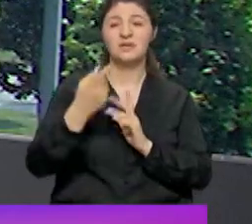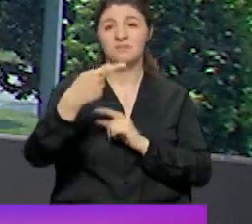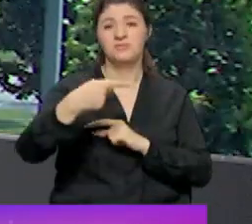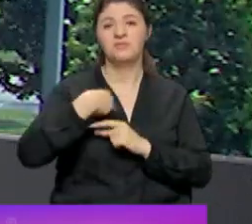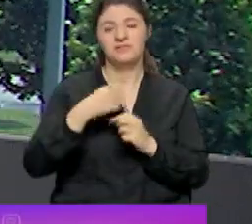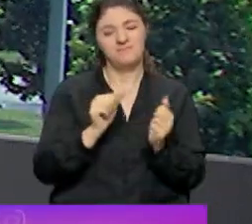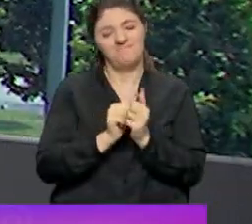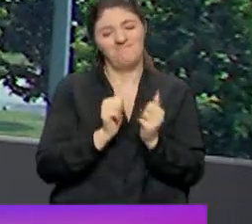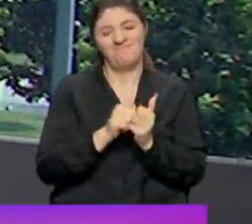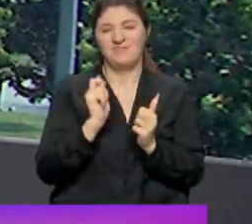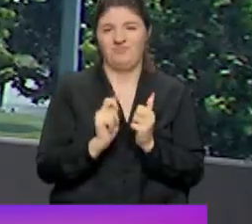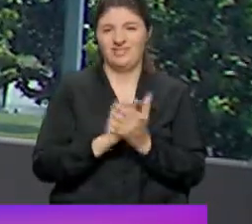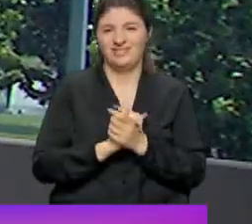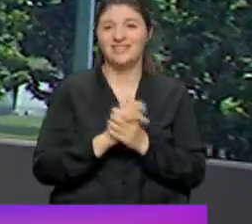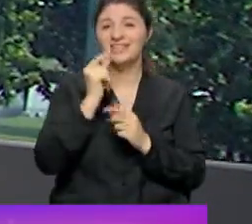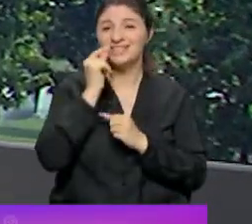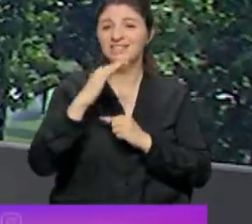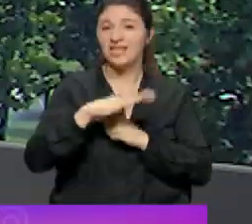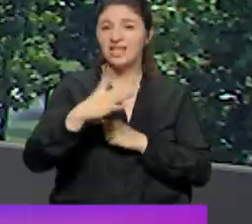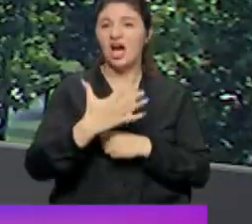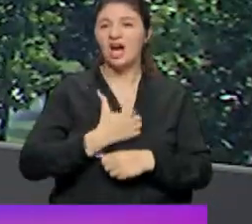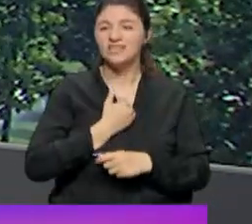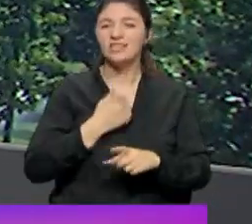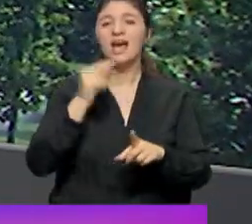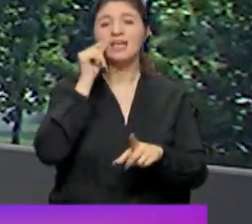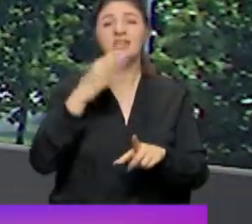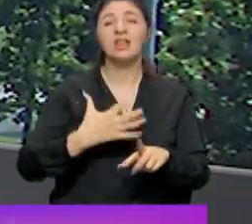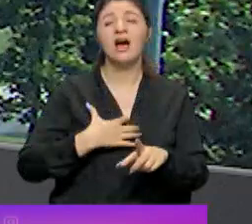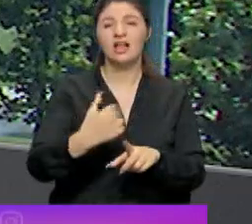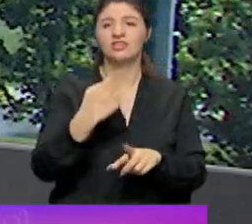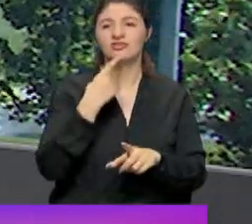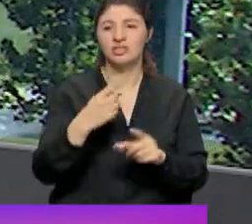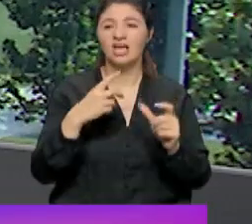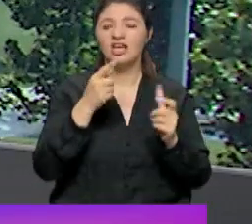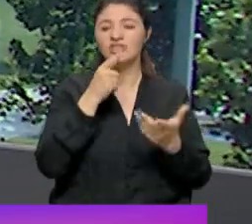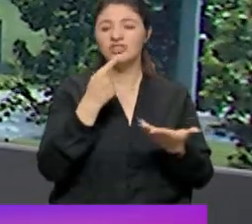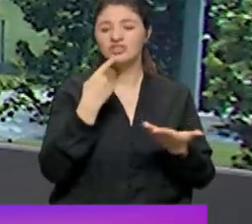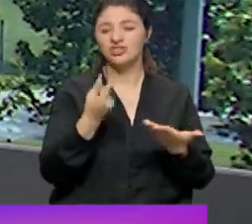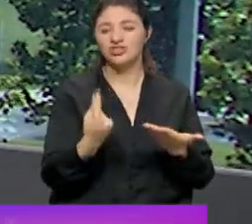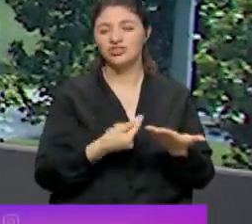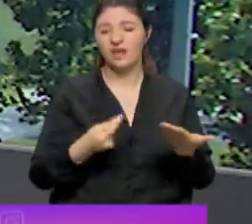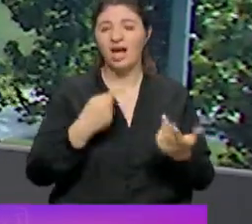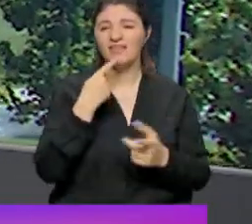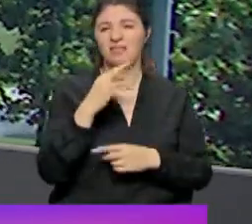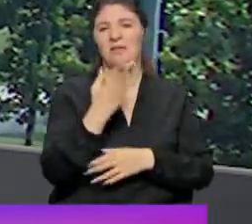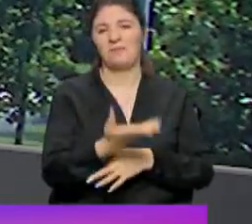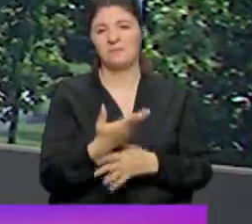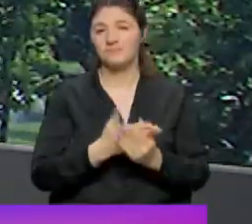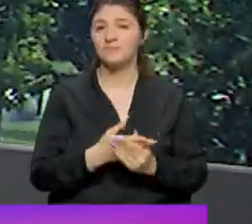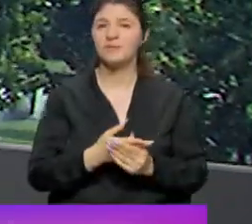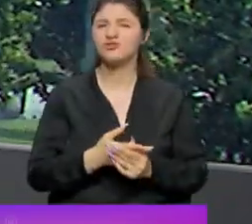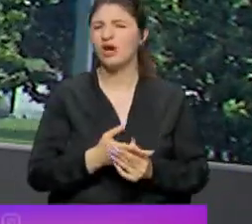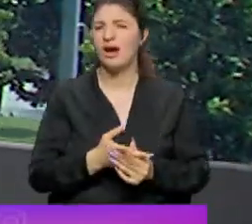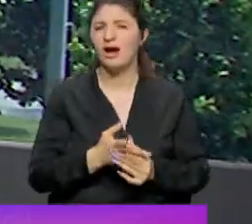Birbirimize dayanacağız insanın acısını insan alır diyeceğiz şairimizin ifade ettiği Şükrü erbaşın dediği gibi